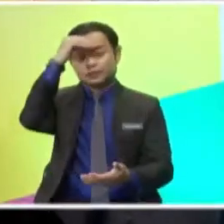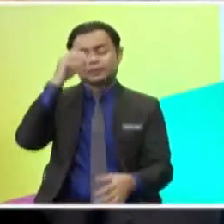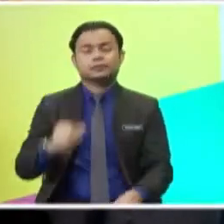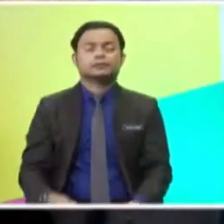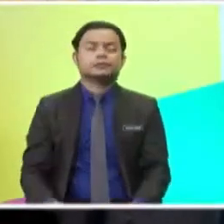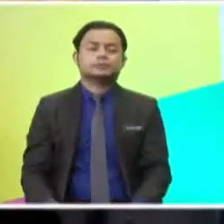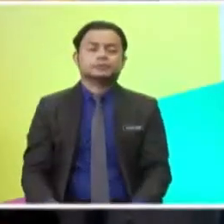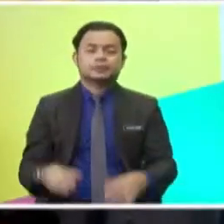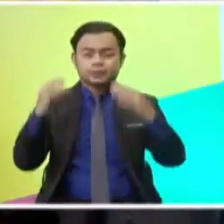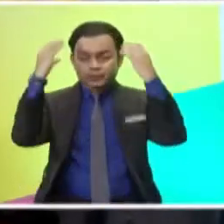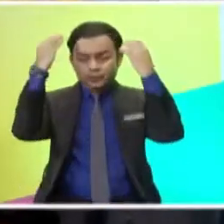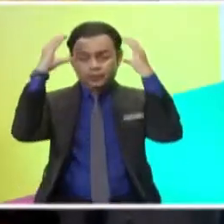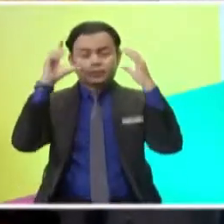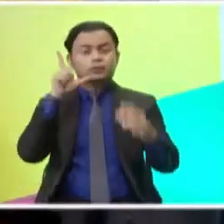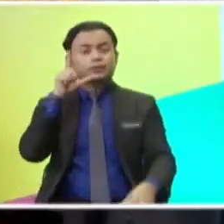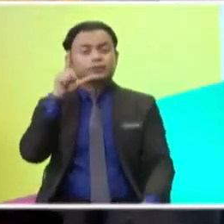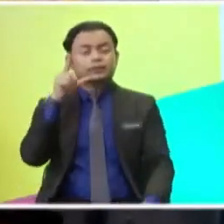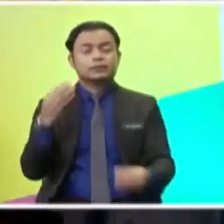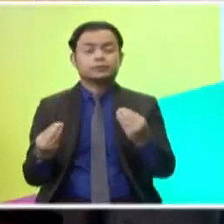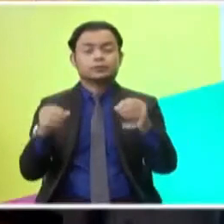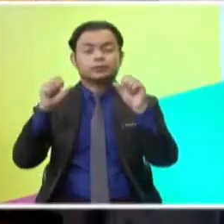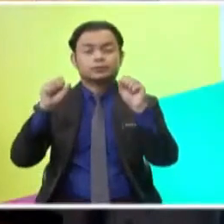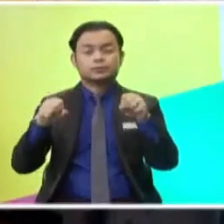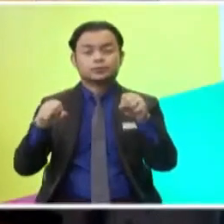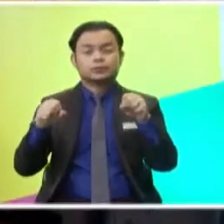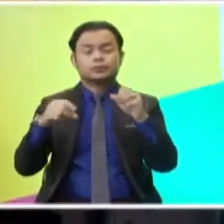ingat. Cikgu Liana, mungkin kita boleh tunjukkan di peta timbul ini.